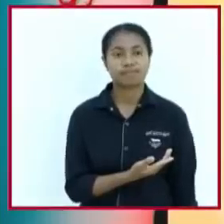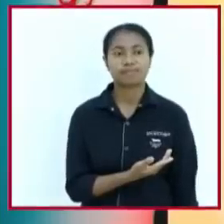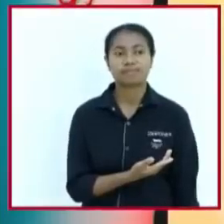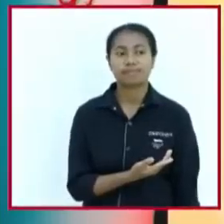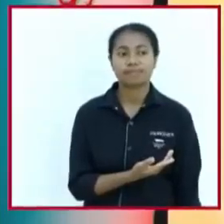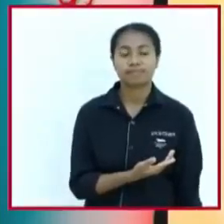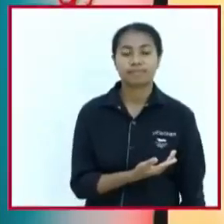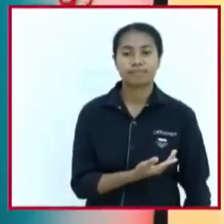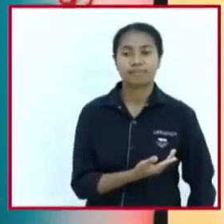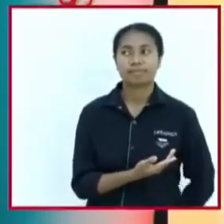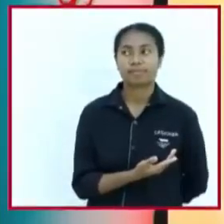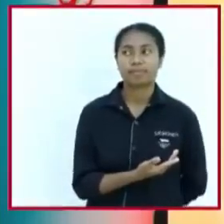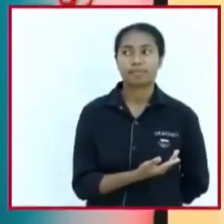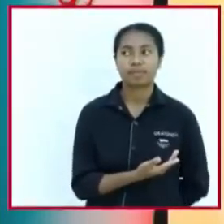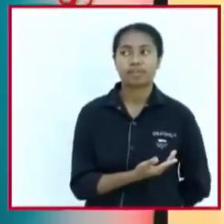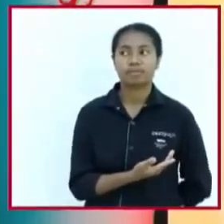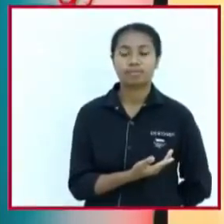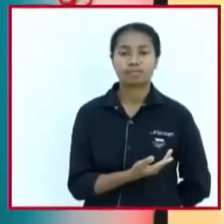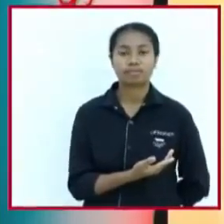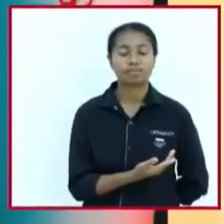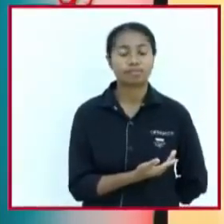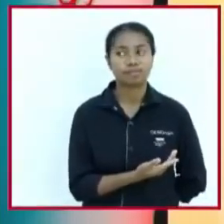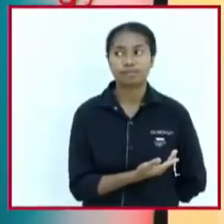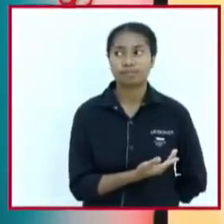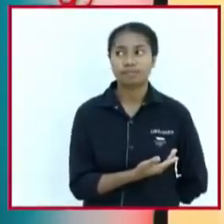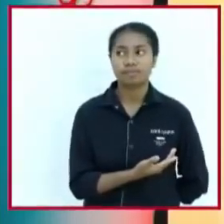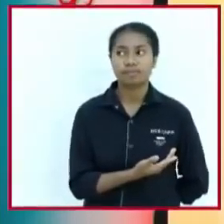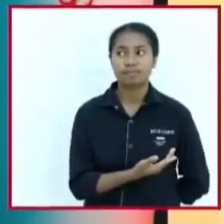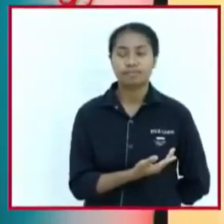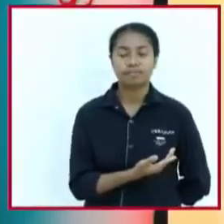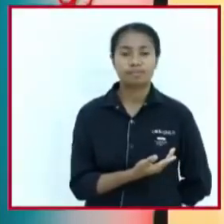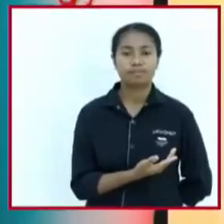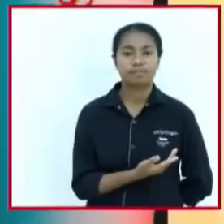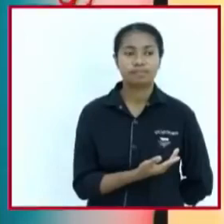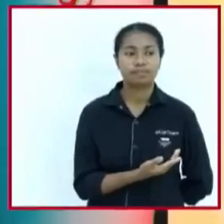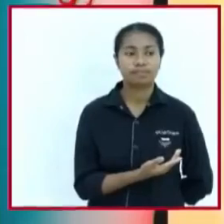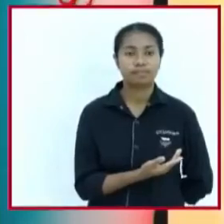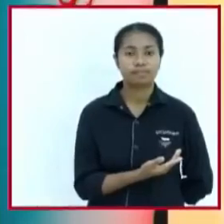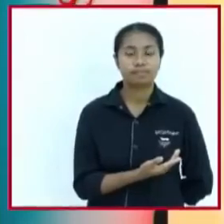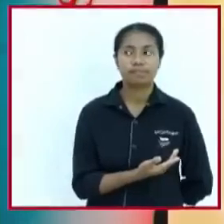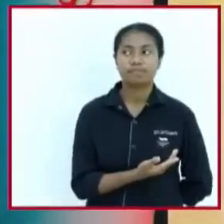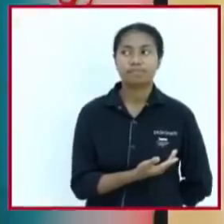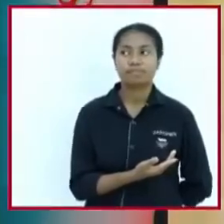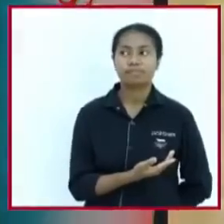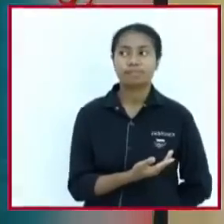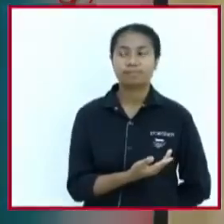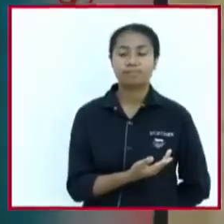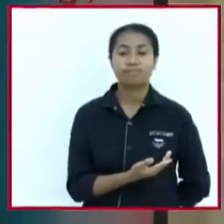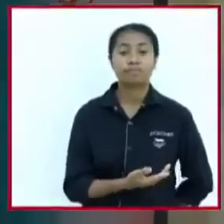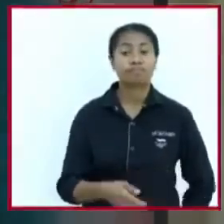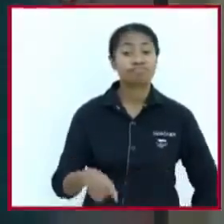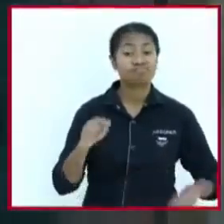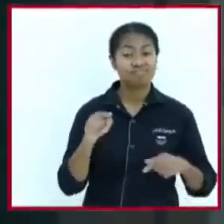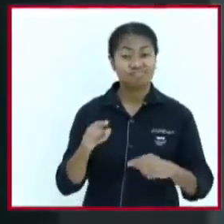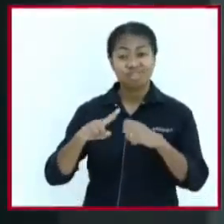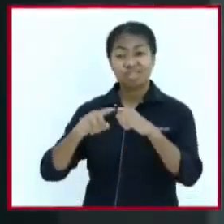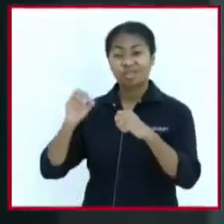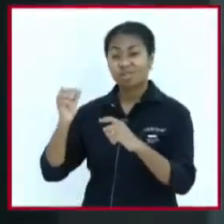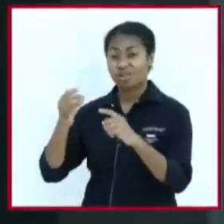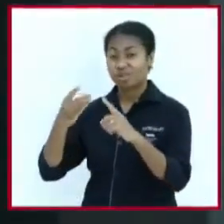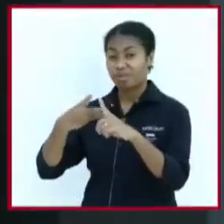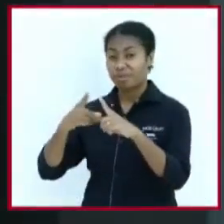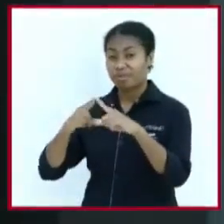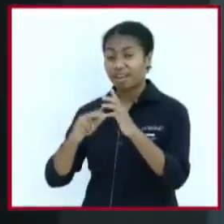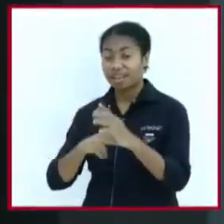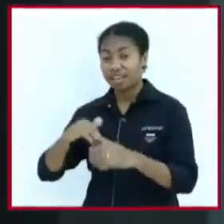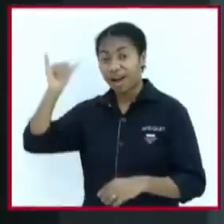korban sadap dia menyempurnakan untuk selama-lamanya mereka yang ia kuduskan korban kambing domba